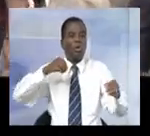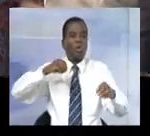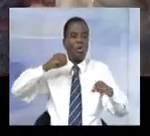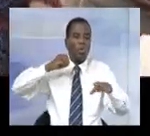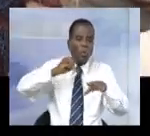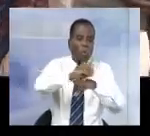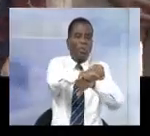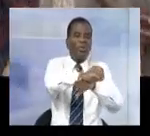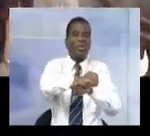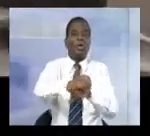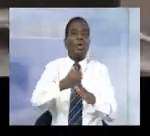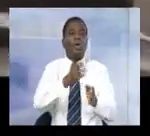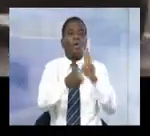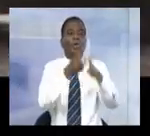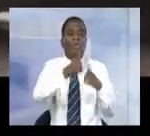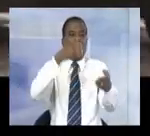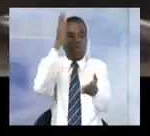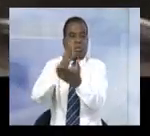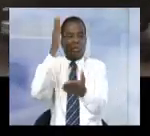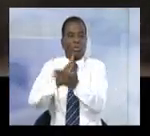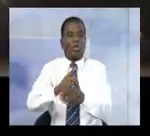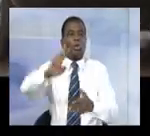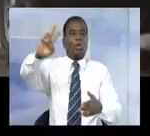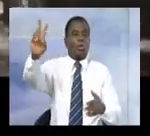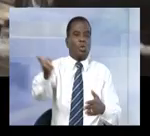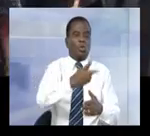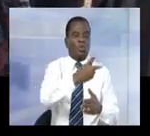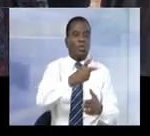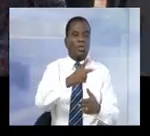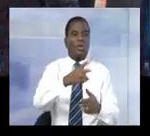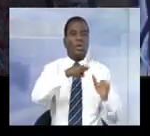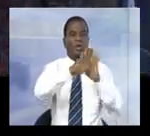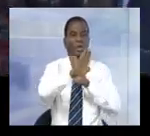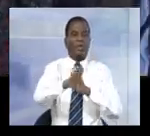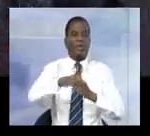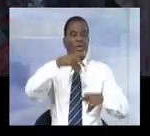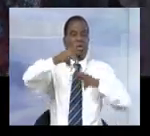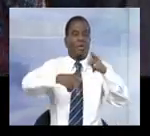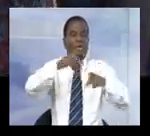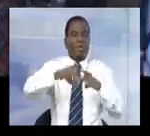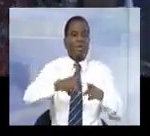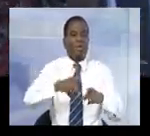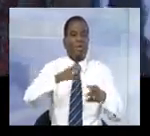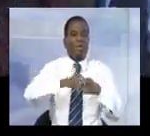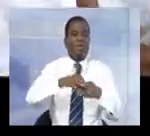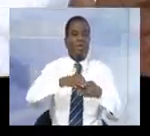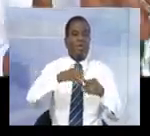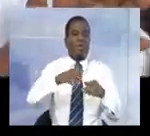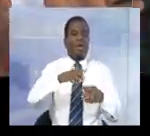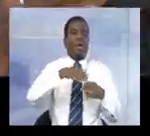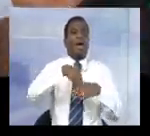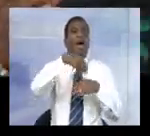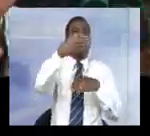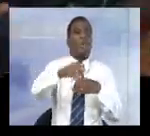première dame à faire une escale. Une seconde escale a coupé devant la ferveur des populations de cette localité. Puis